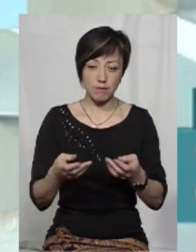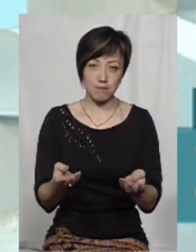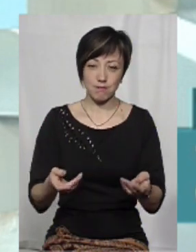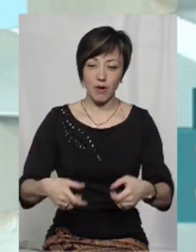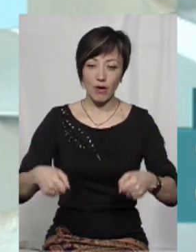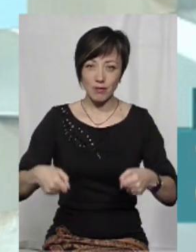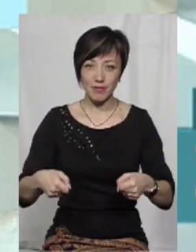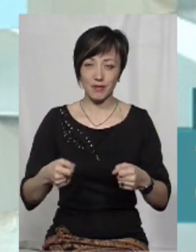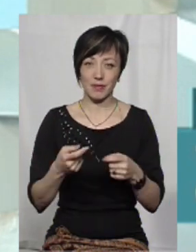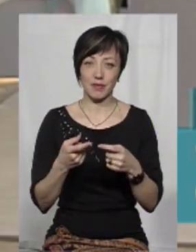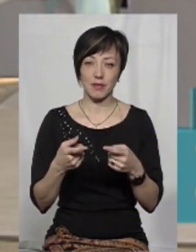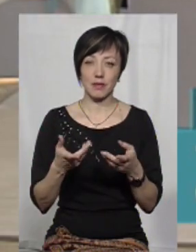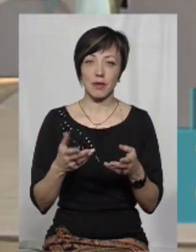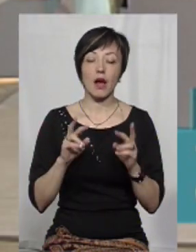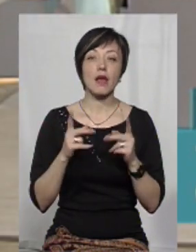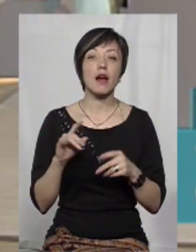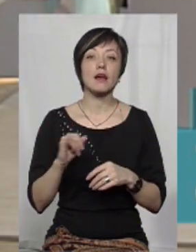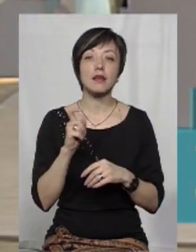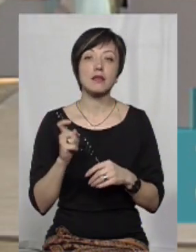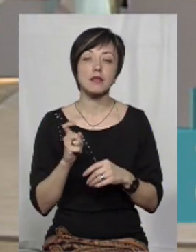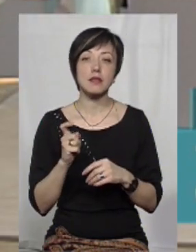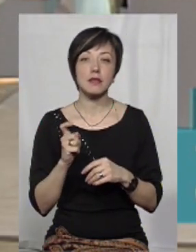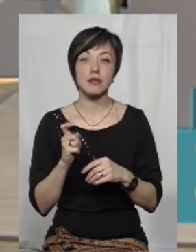це, ну, це ужас. Ага, а як із